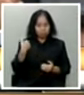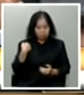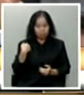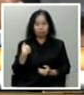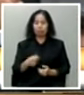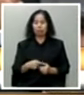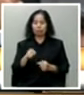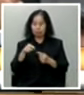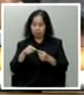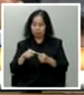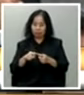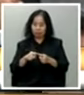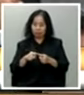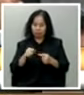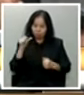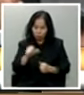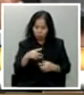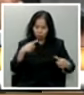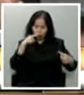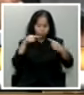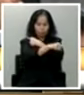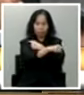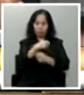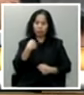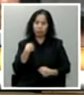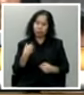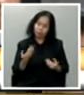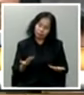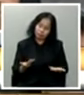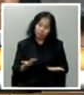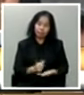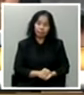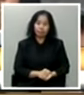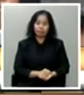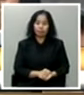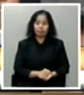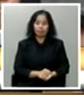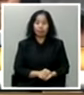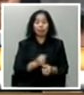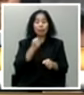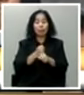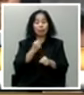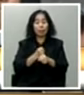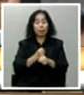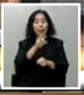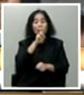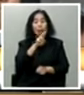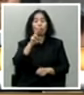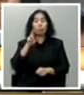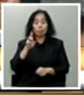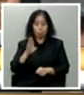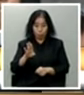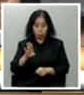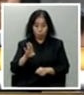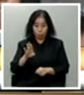แล้วแทบจะตรงกันข้ามแต่ทั้งนี้ทั้งนั้นครับท่านประธานครับการทำงานในระบบ